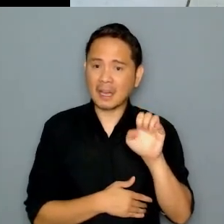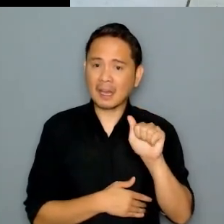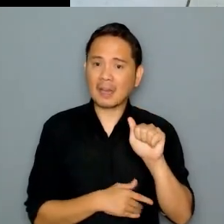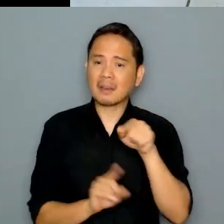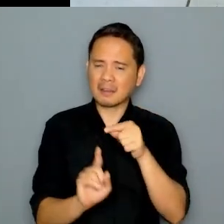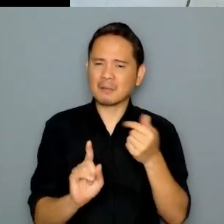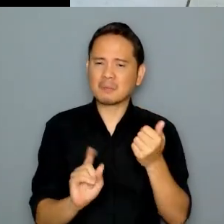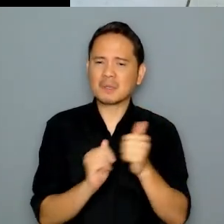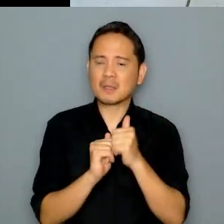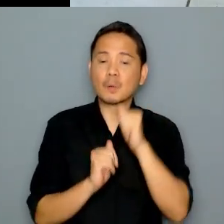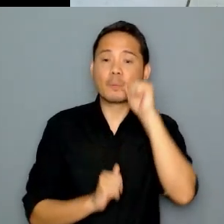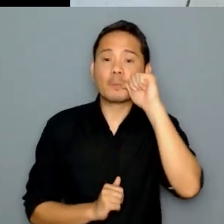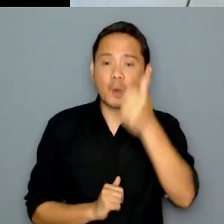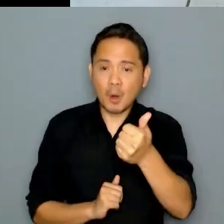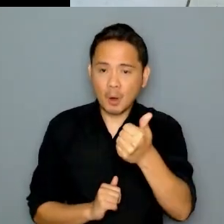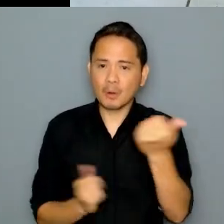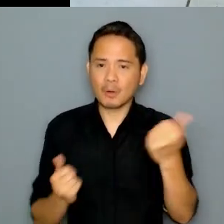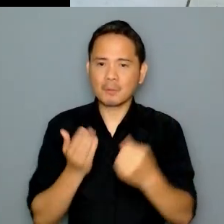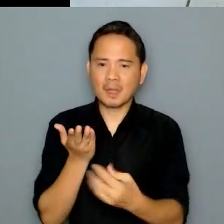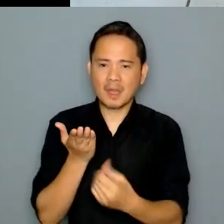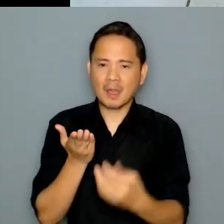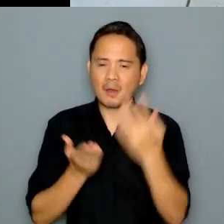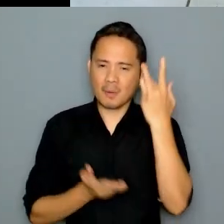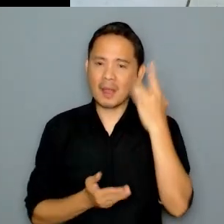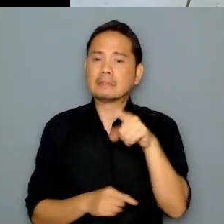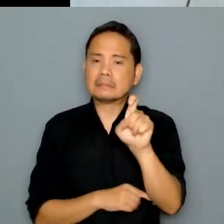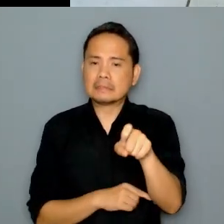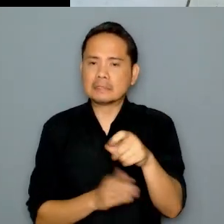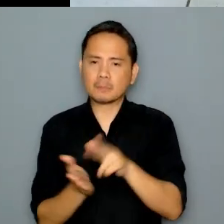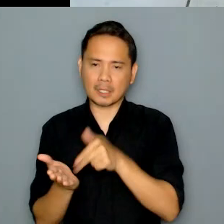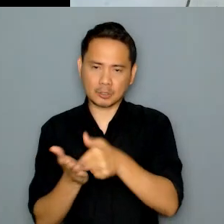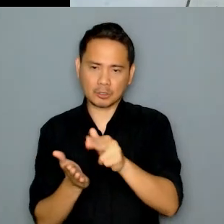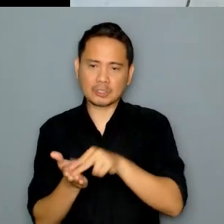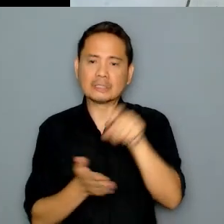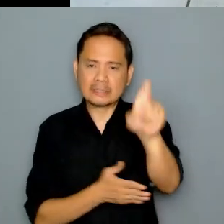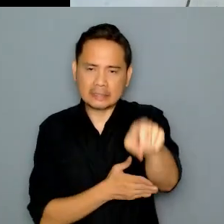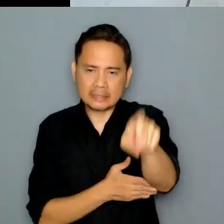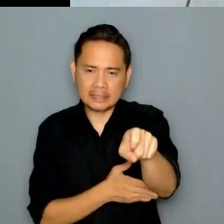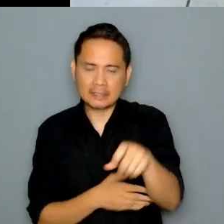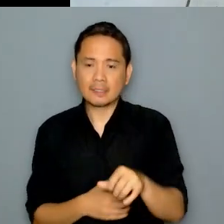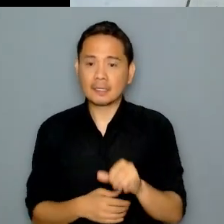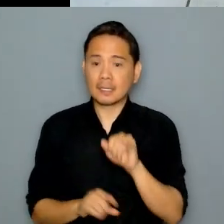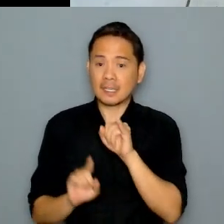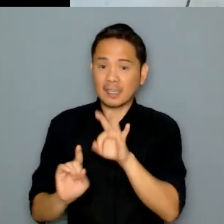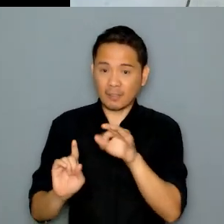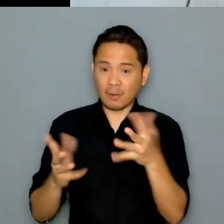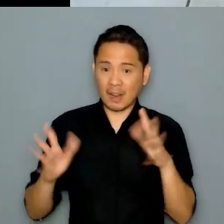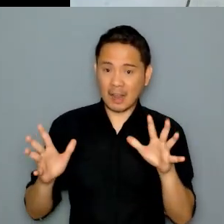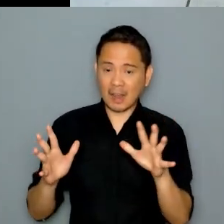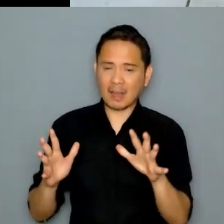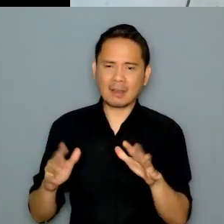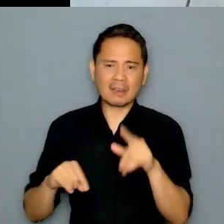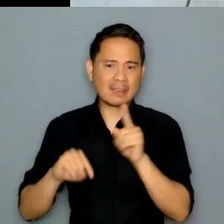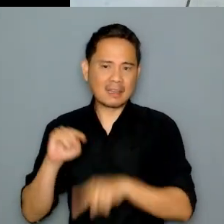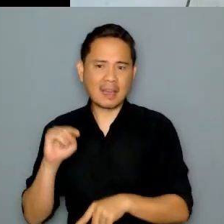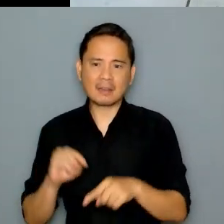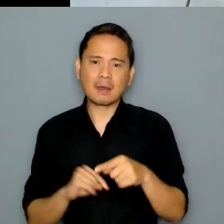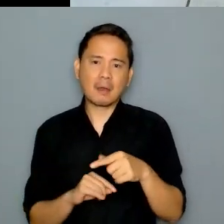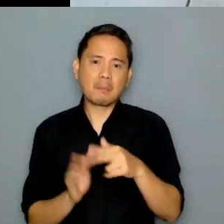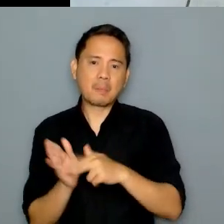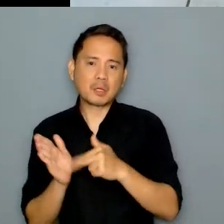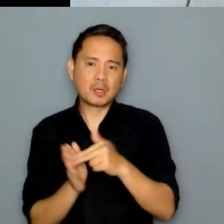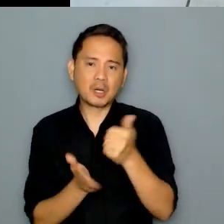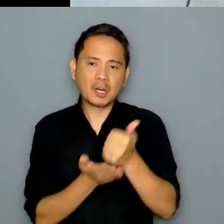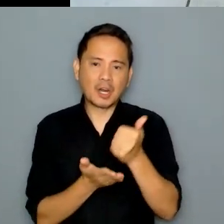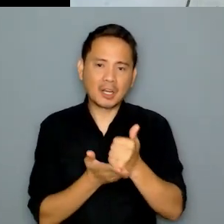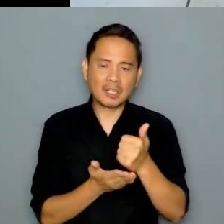buttered garlic shrimp. Okay? So, hindi yan magiging buttered garlic shrimp kung wala tayong butter. Pero kung wala din naman talaga, eh